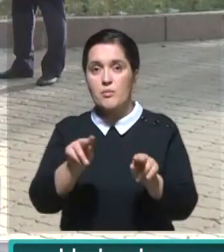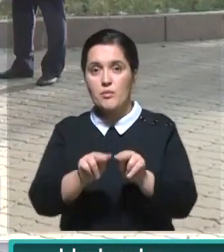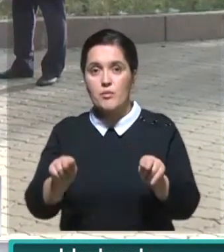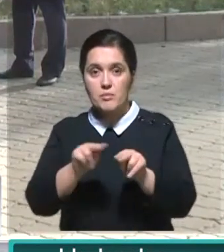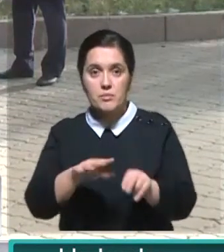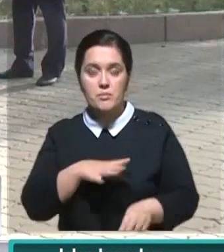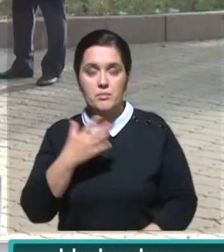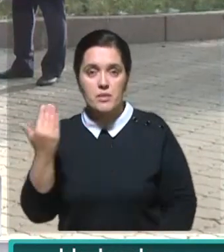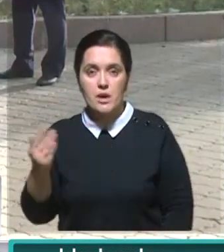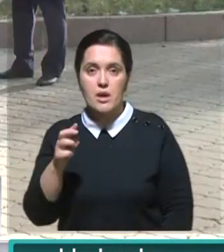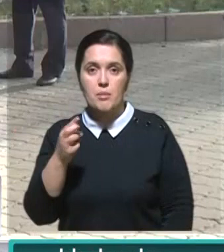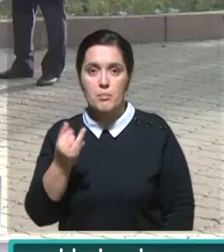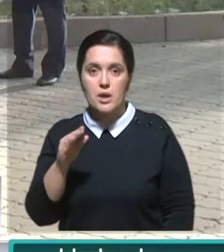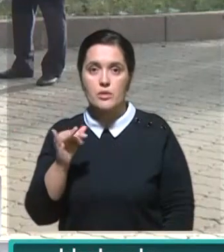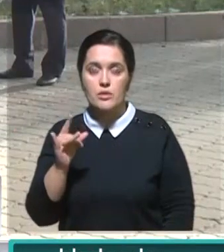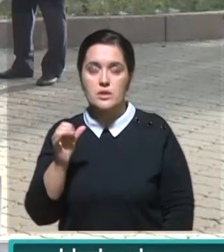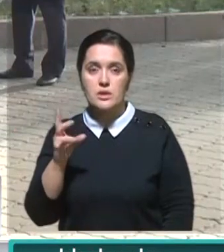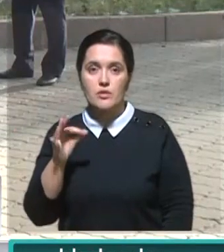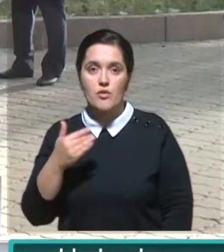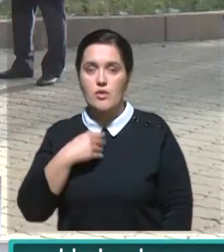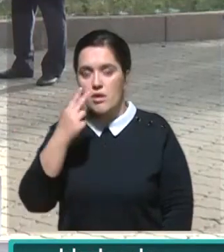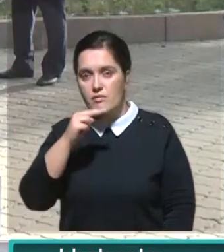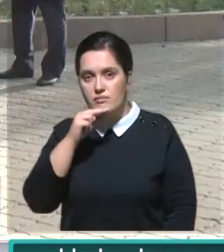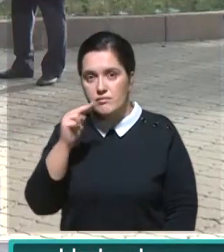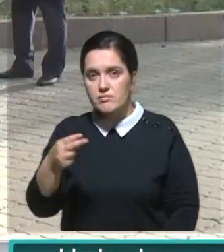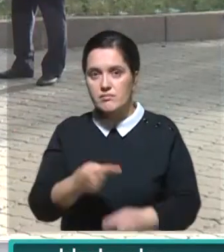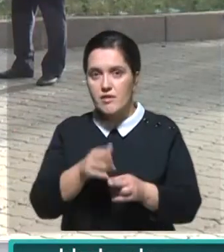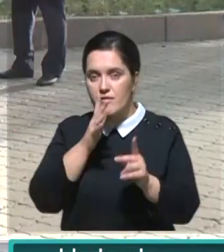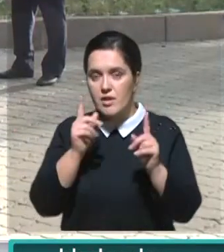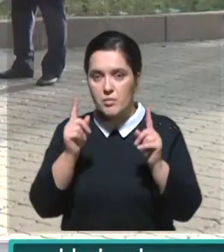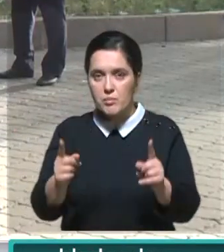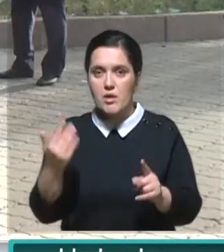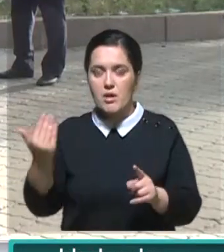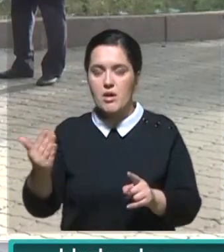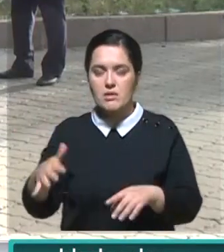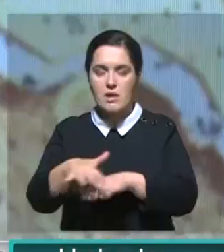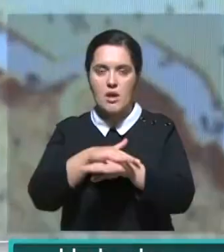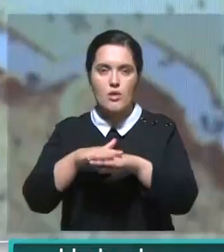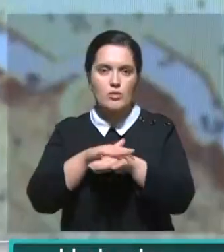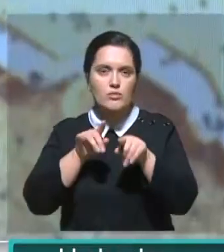и Байтурсынов. Мы хотим обратить внимание именно на этот период жизни народного просветителя.